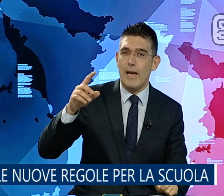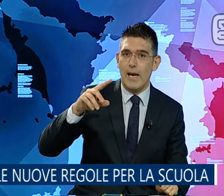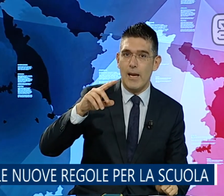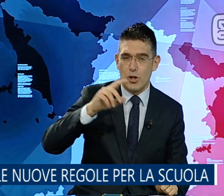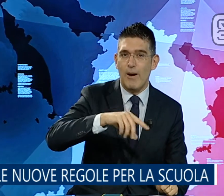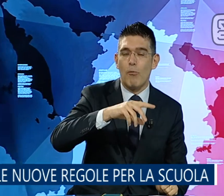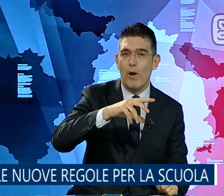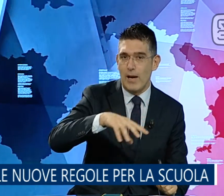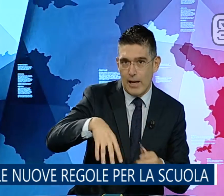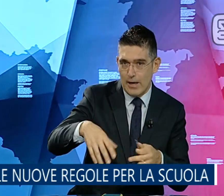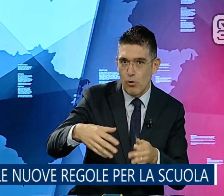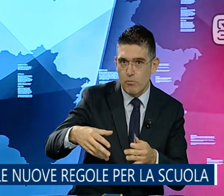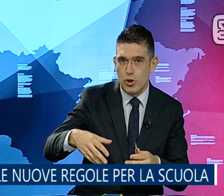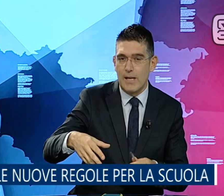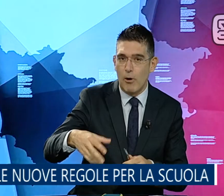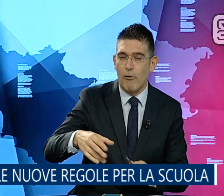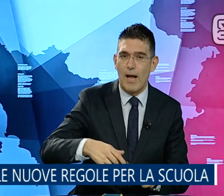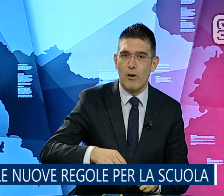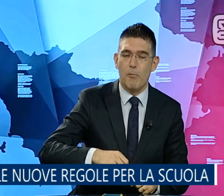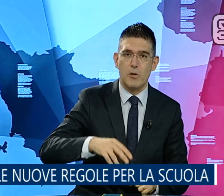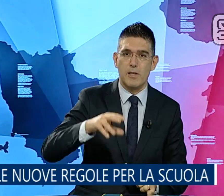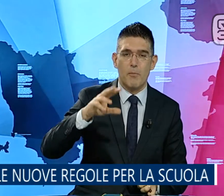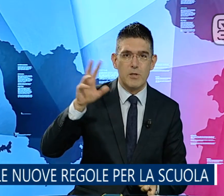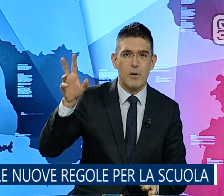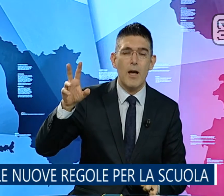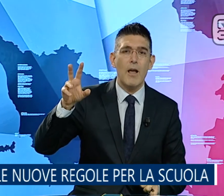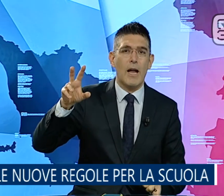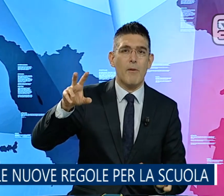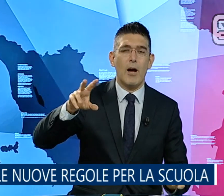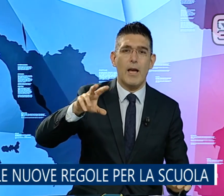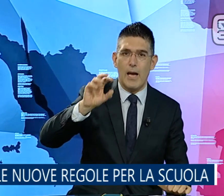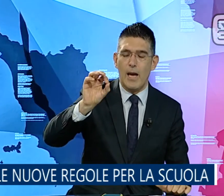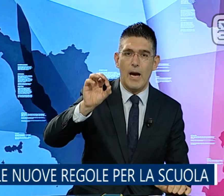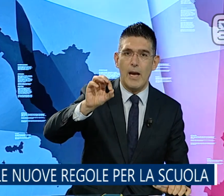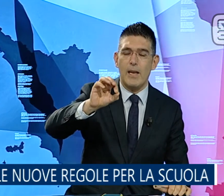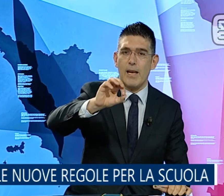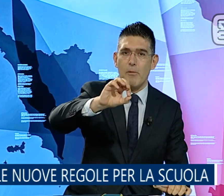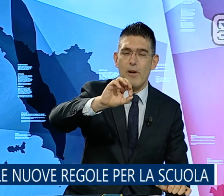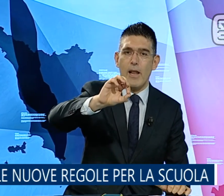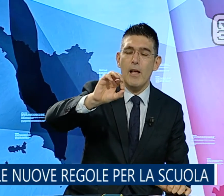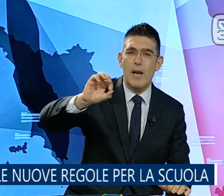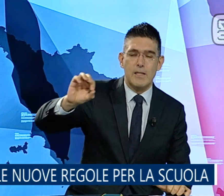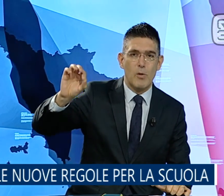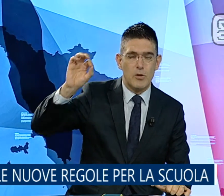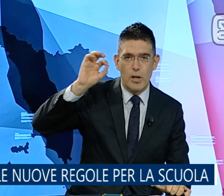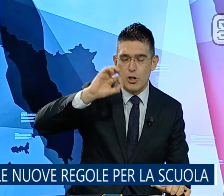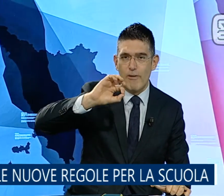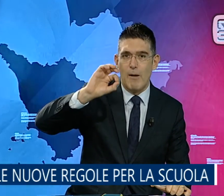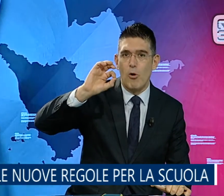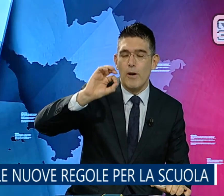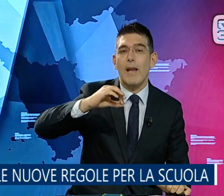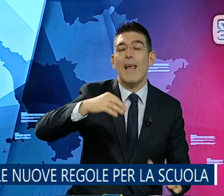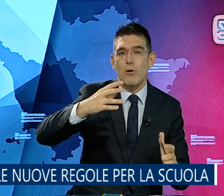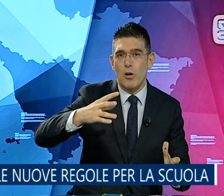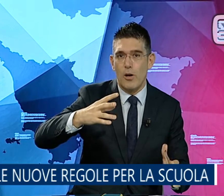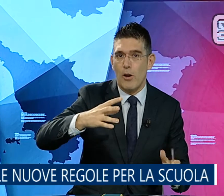allungare. E dicevamo, intanto ci stiamo lavorando e tra poco, se sarà possibile, andremo anche in diretta per vedere la situazione.